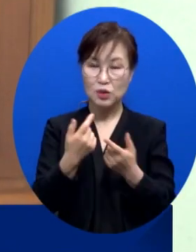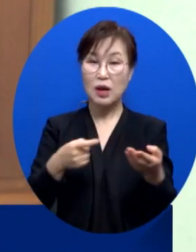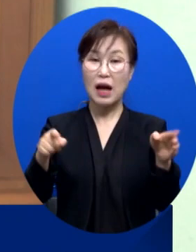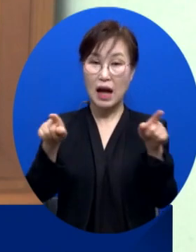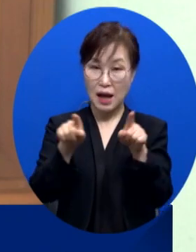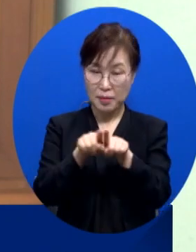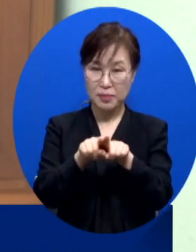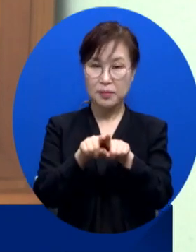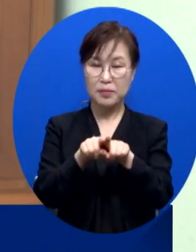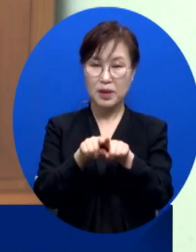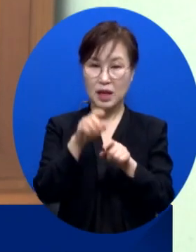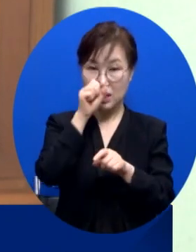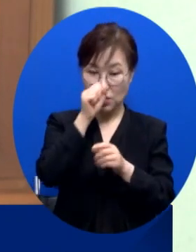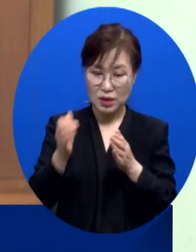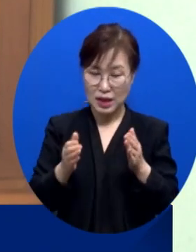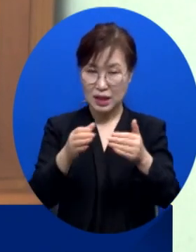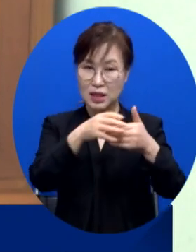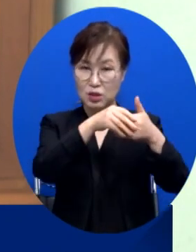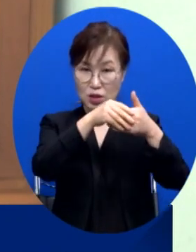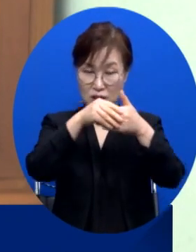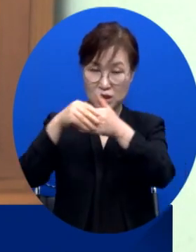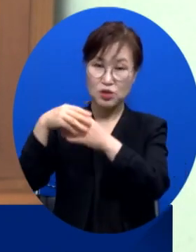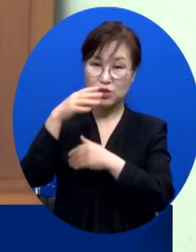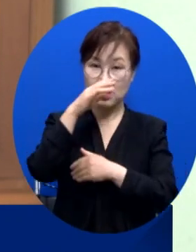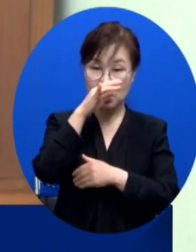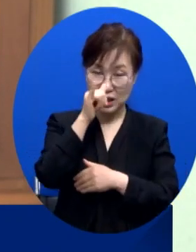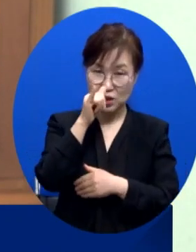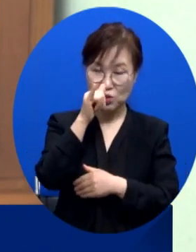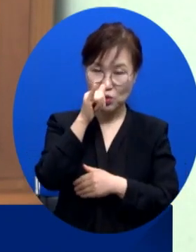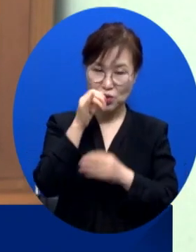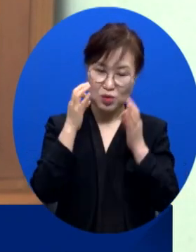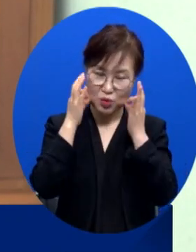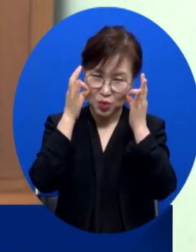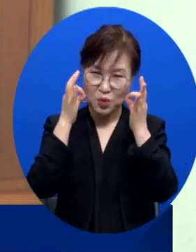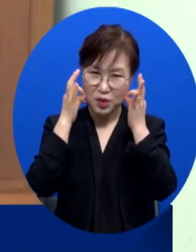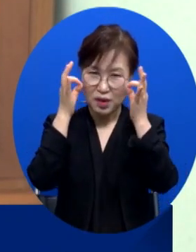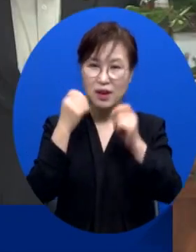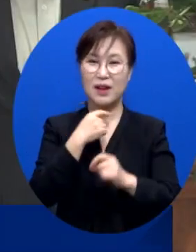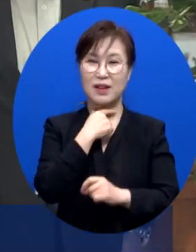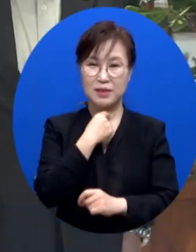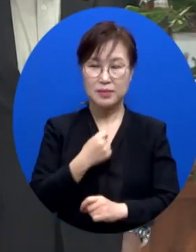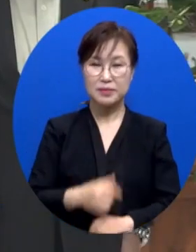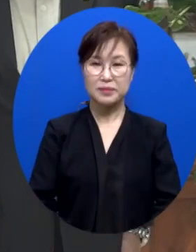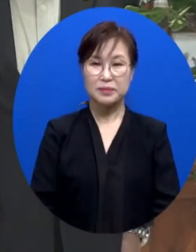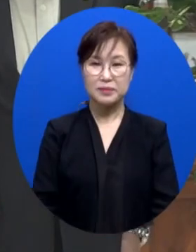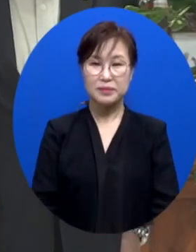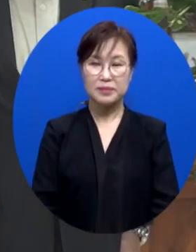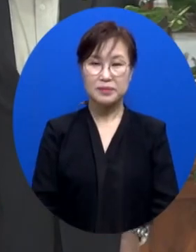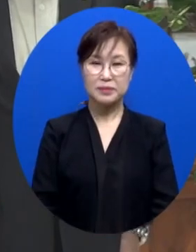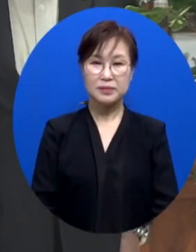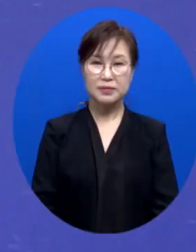또 선한 길로 잘 이끌 수 있도록 그렇게 노력해볼 생각입니다.